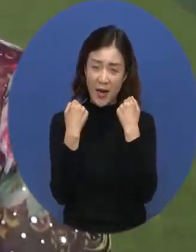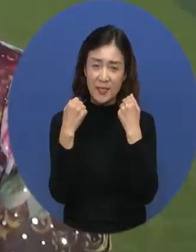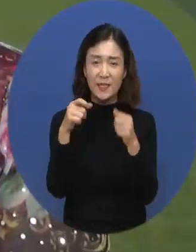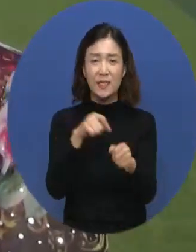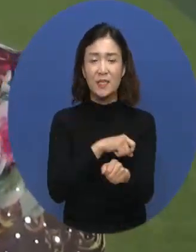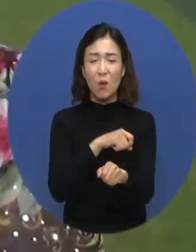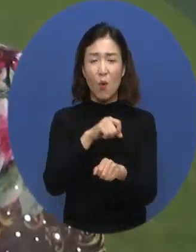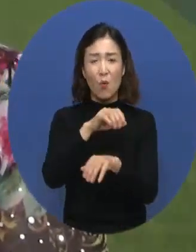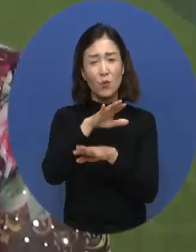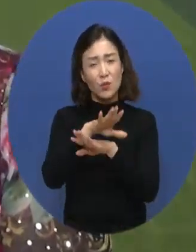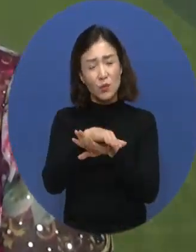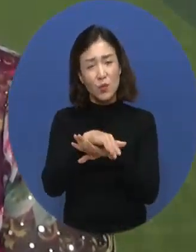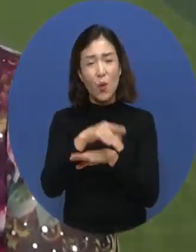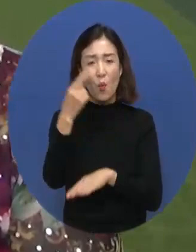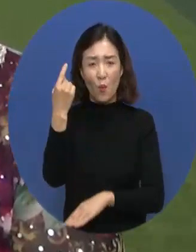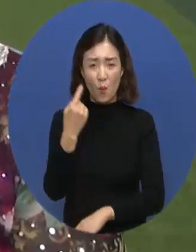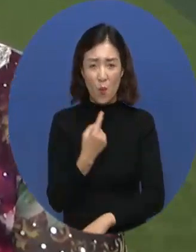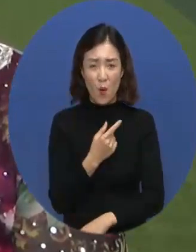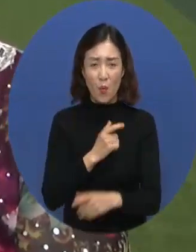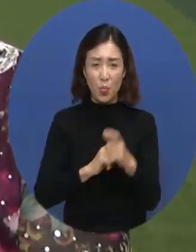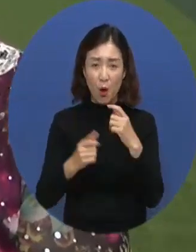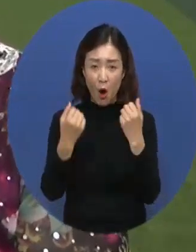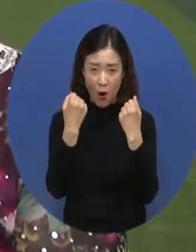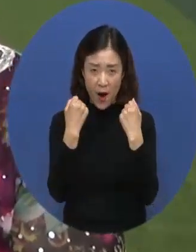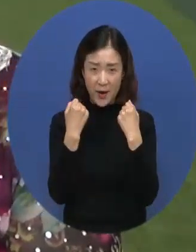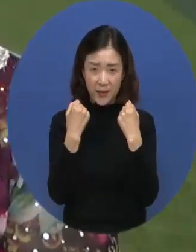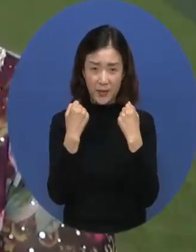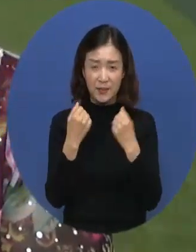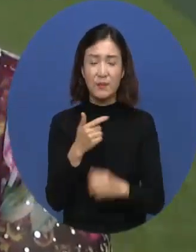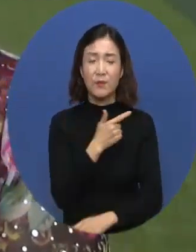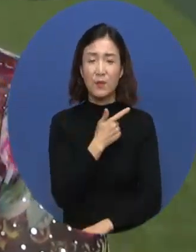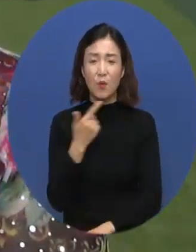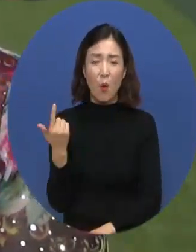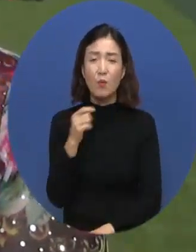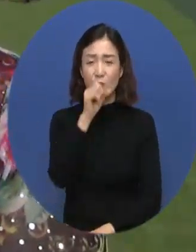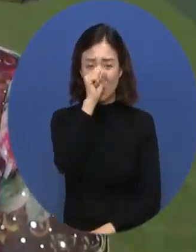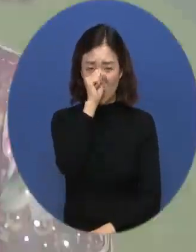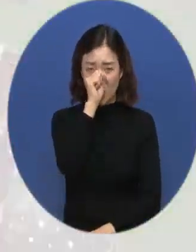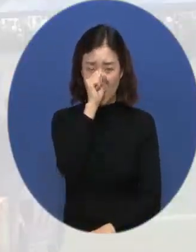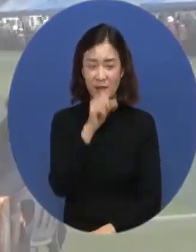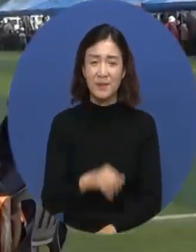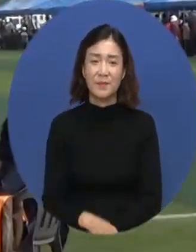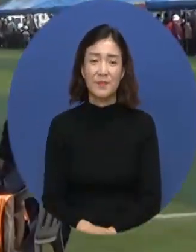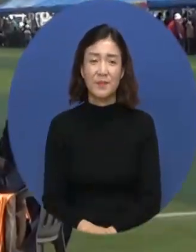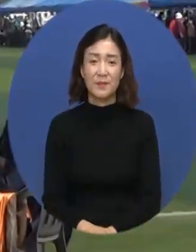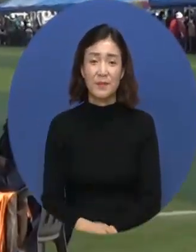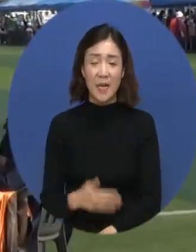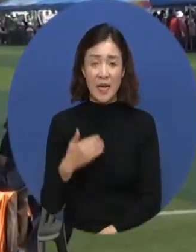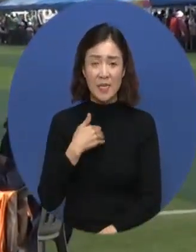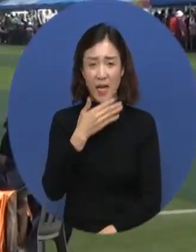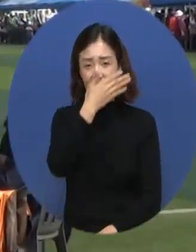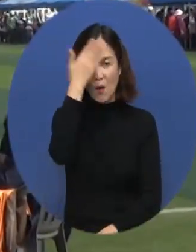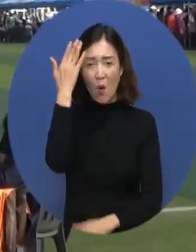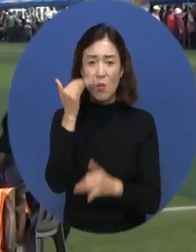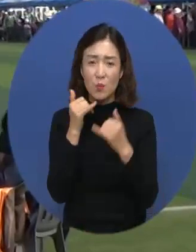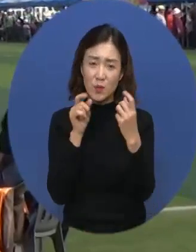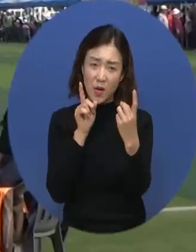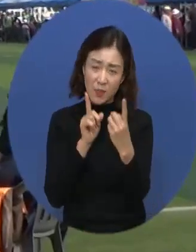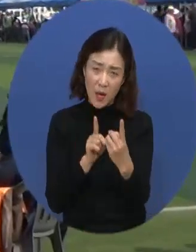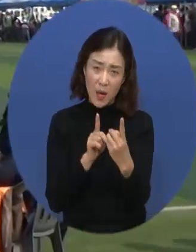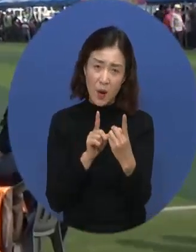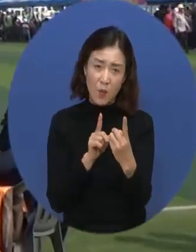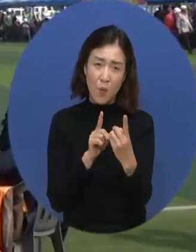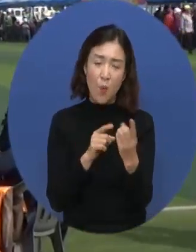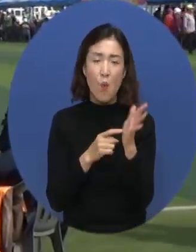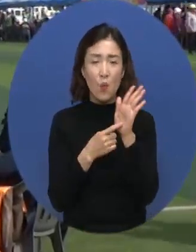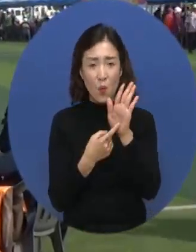특히 시골에 오면은 더 건강하시네요. 너무 좋아하시네요, 어머니들. 네, 제가 젊은 분들 상대로 공연을